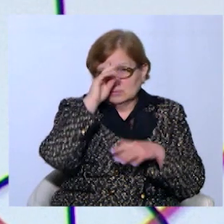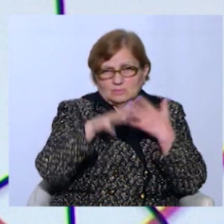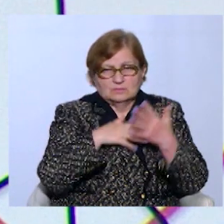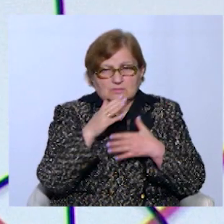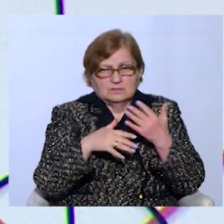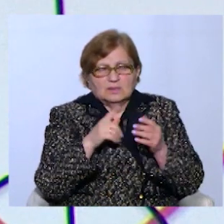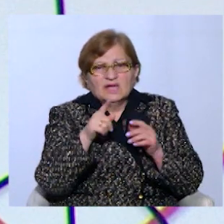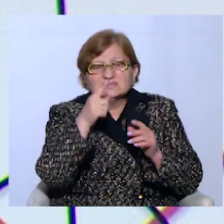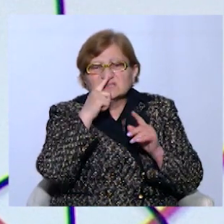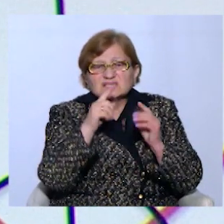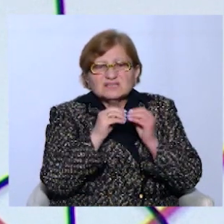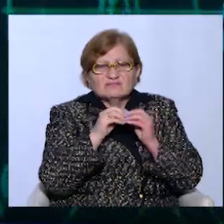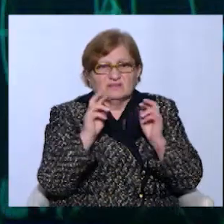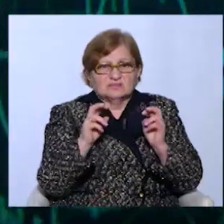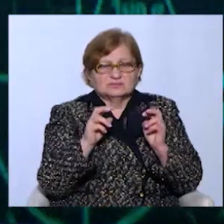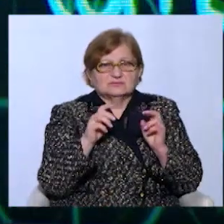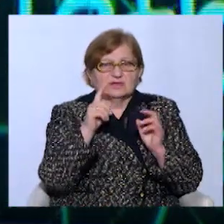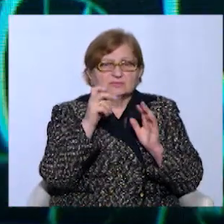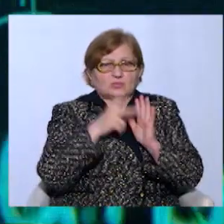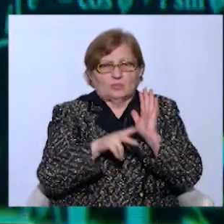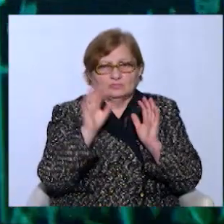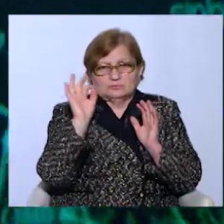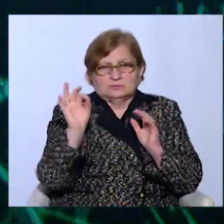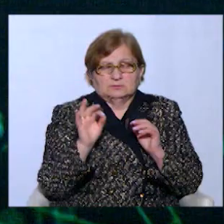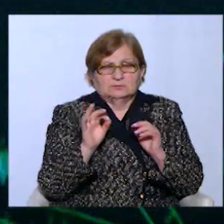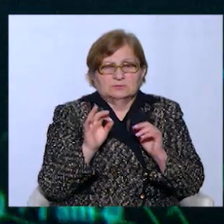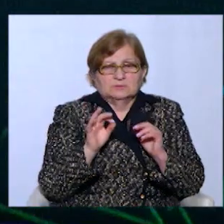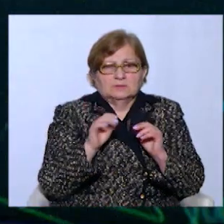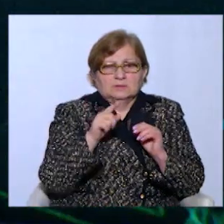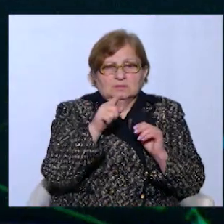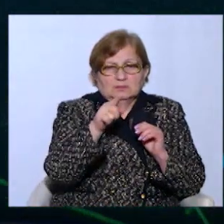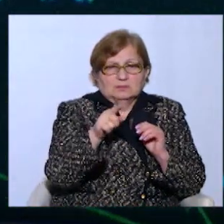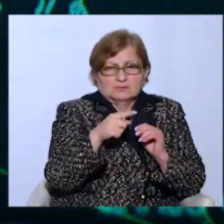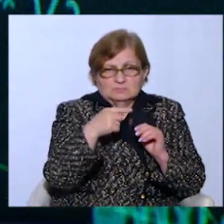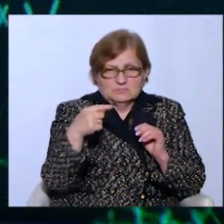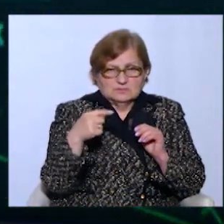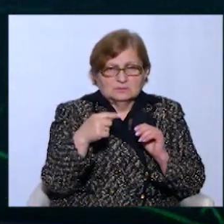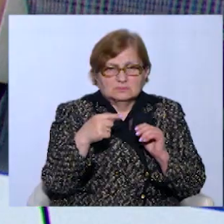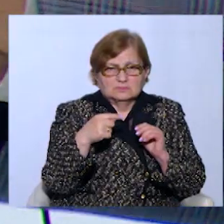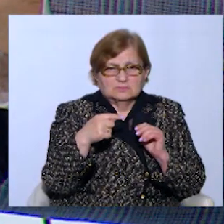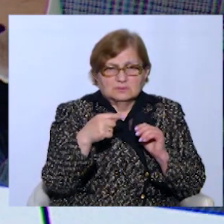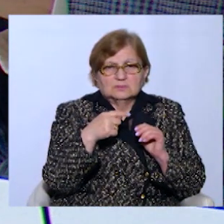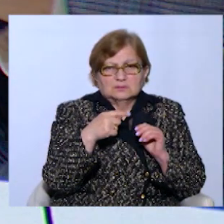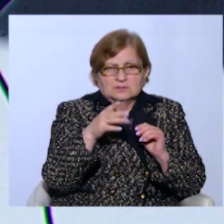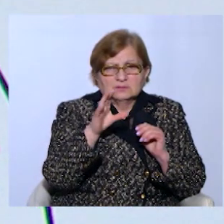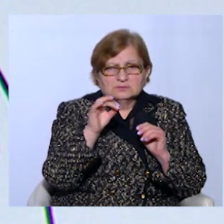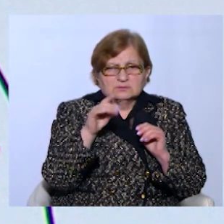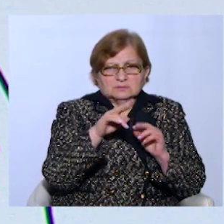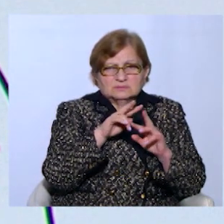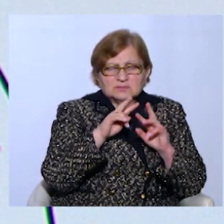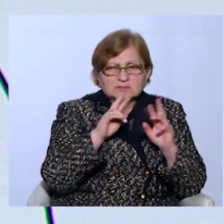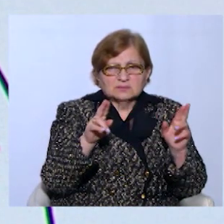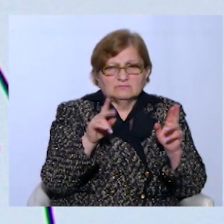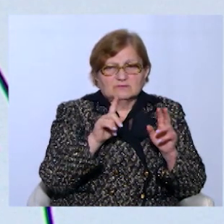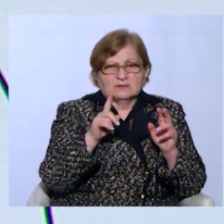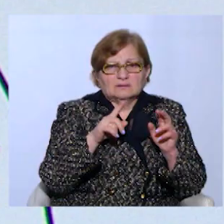ნიშნავს 180 გრადუს ოღონ სხვა ერთეულებში. შესაბამისად ნახეთ წერია კოსინუს პი მინუს ალფა არის მინუს კოსინუს ალფა და სინუს პი მინუს ალფა იგივე